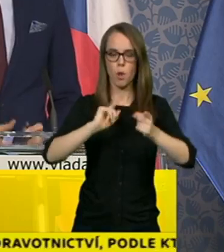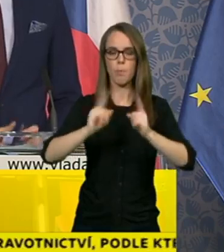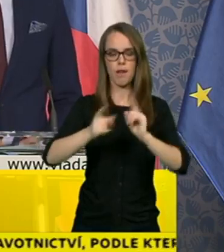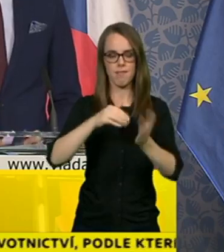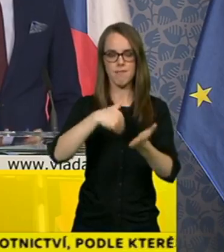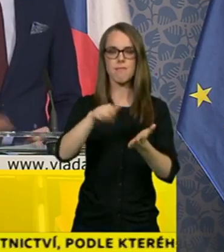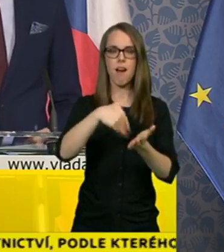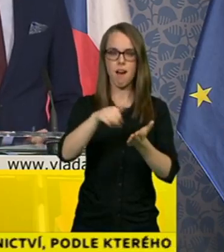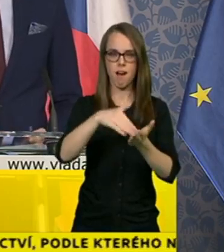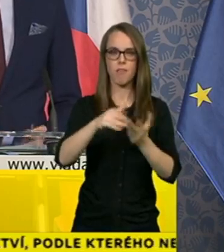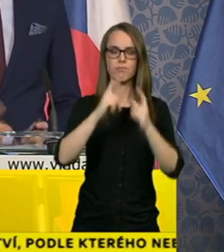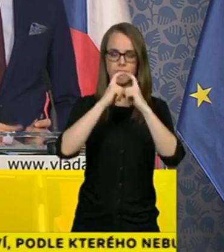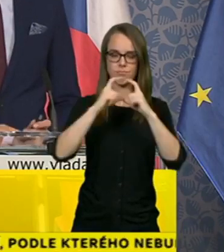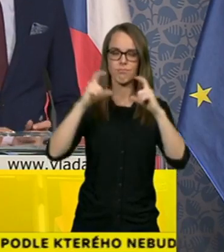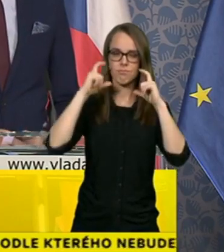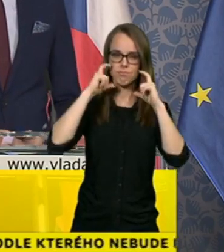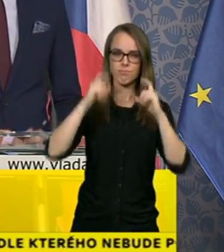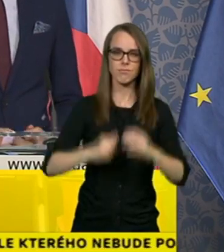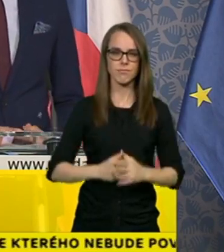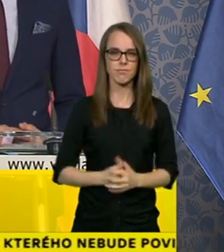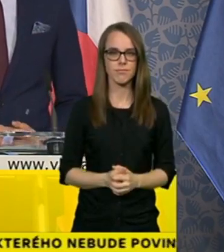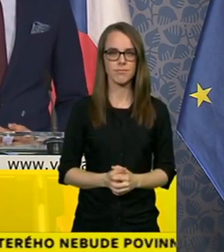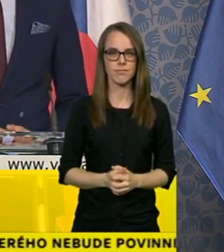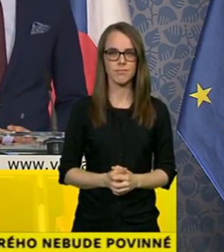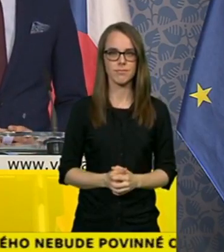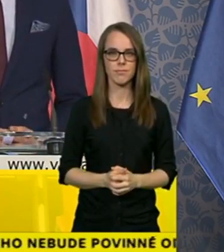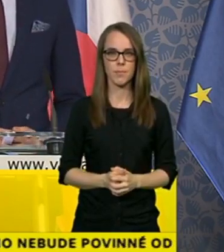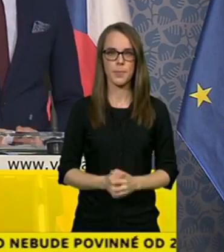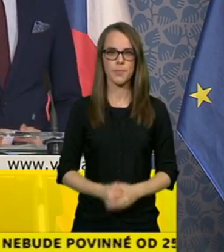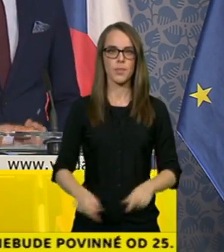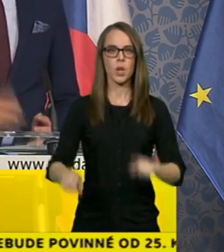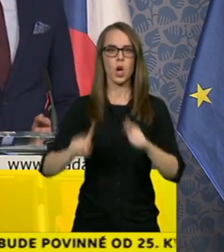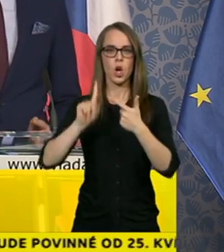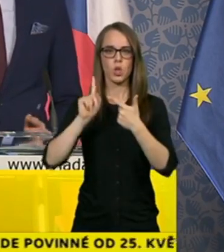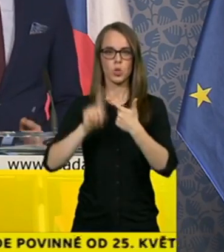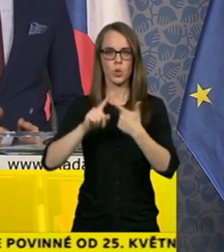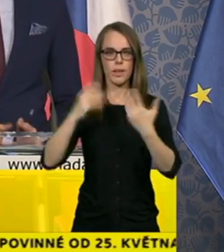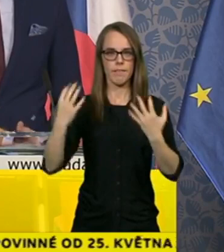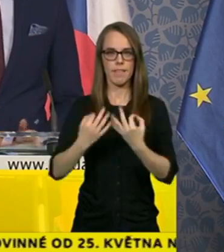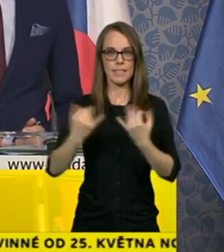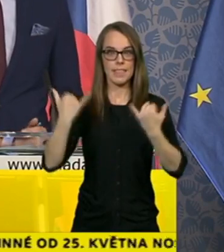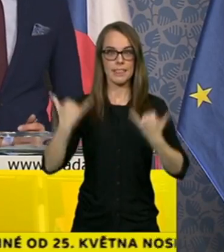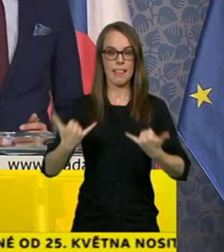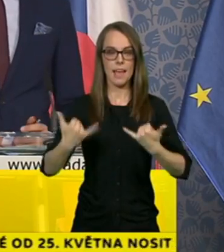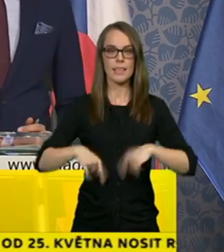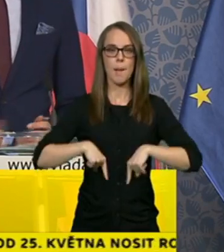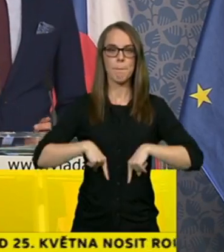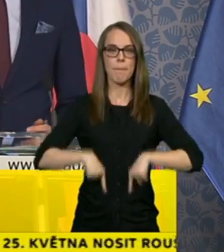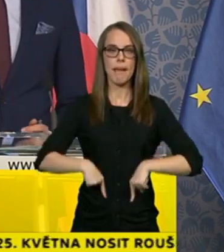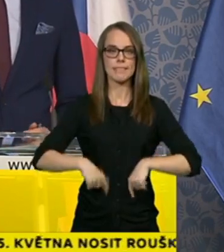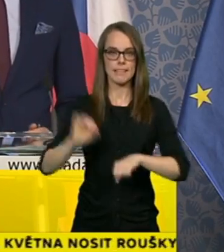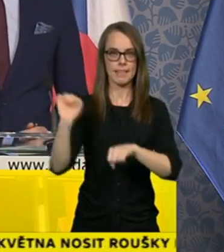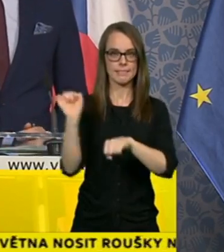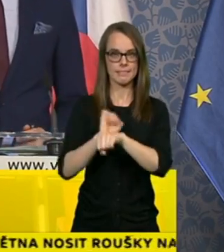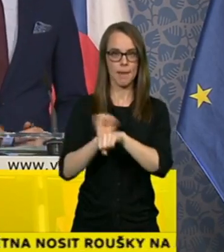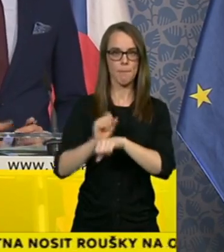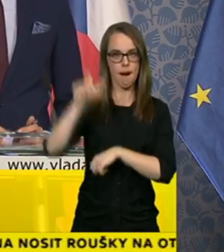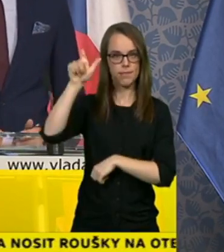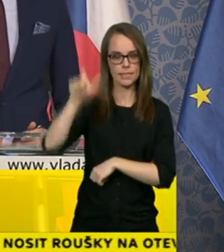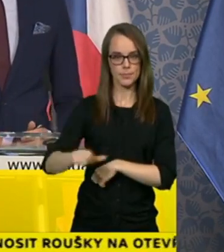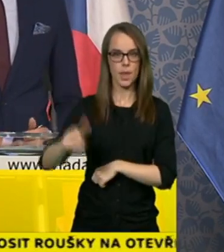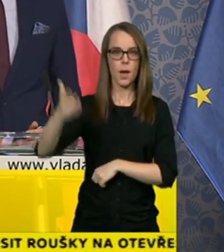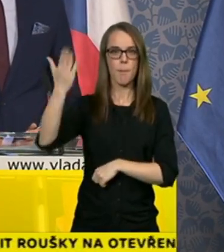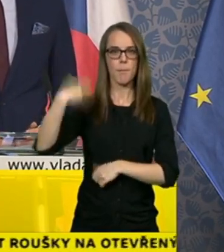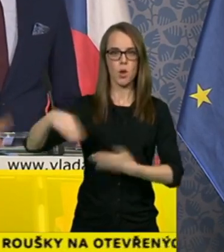pokud jde o to sankcionování, tak víte, že pan prezident Zeman dneska podepsal vlastně tu změnu zákona,